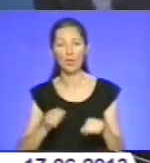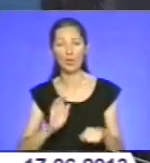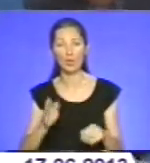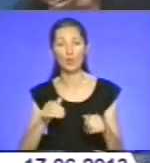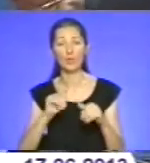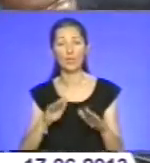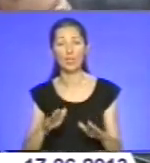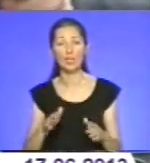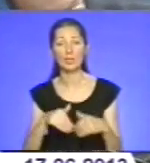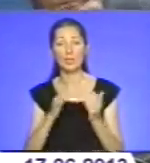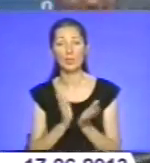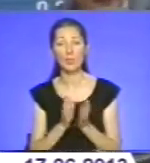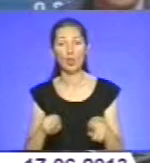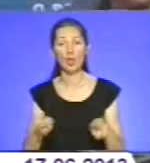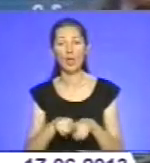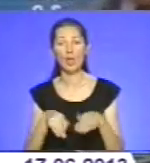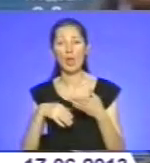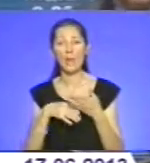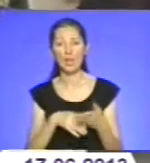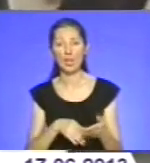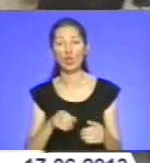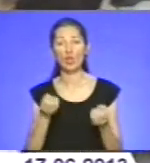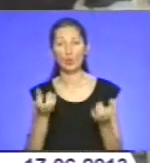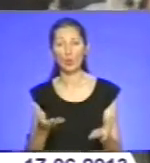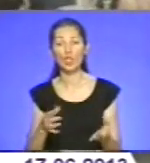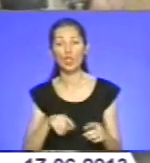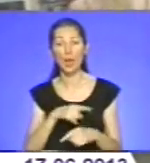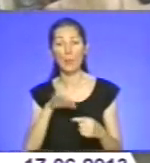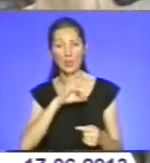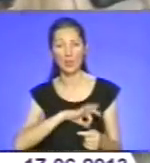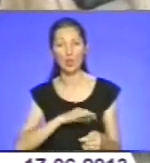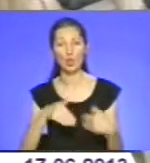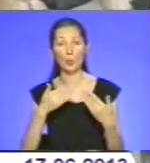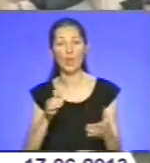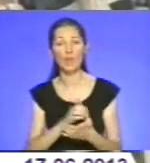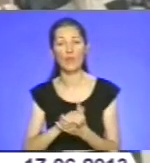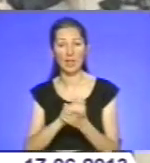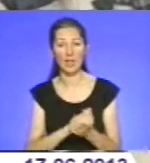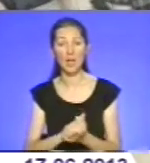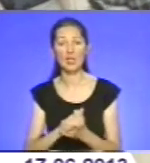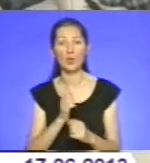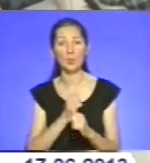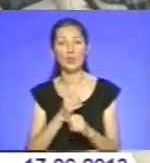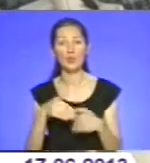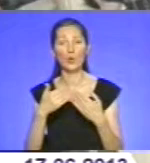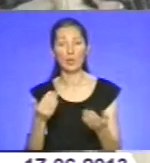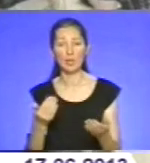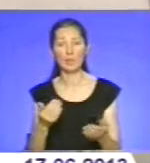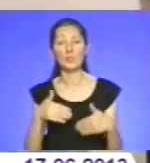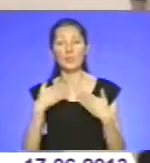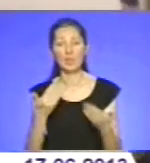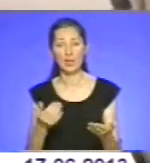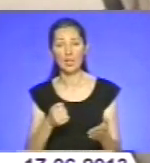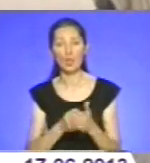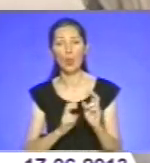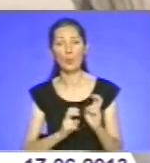бізнесу запропонувала Федерація роботодавців України. Для цього звернення підприємців, які надходять до урядового контактного центру,